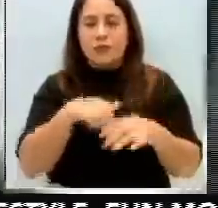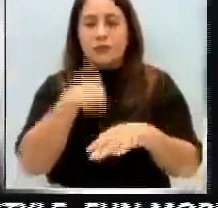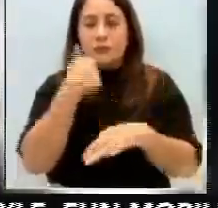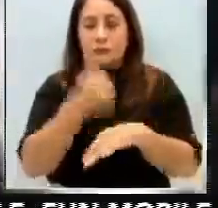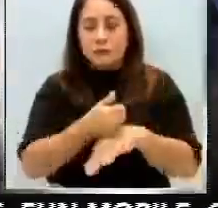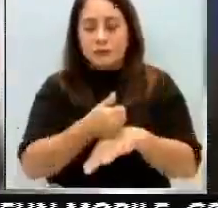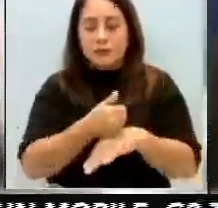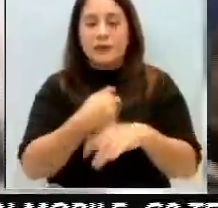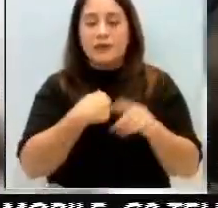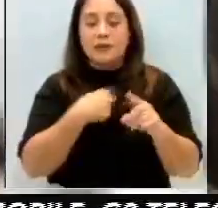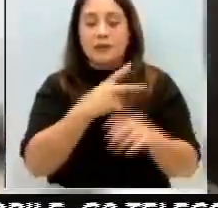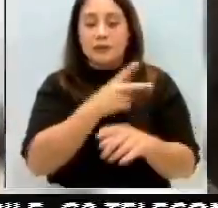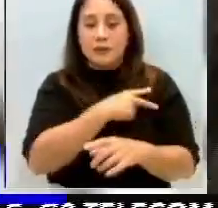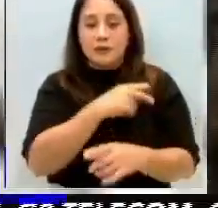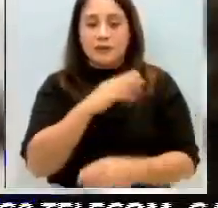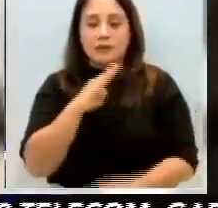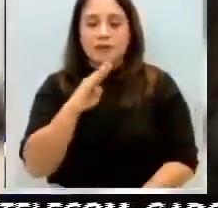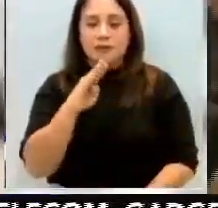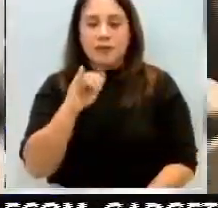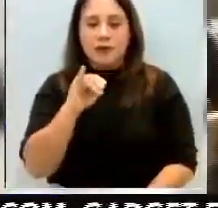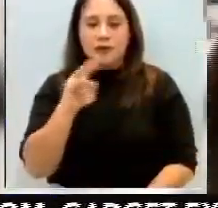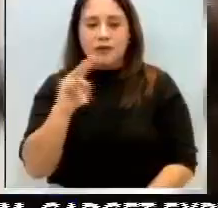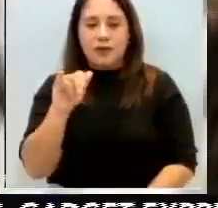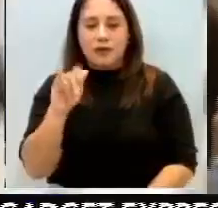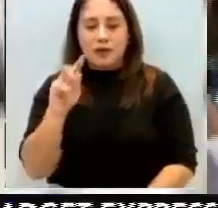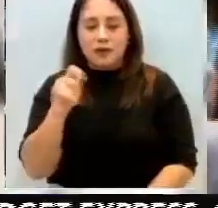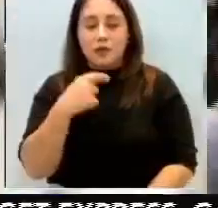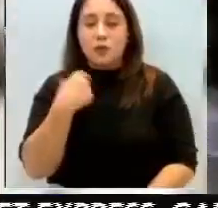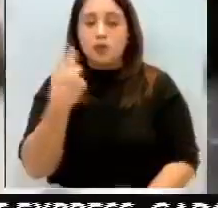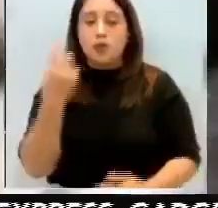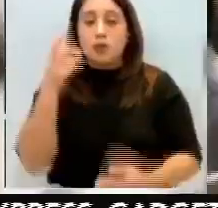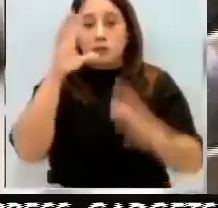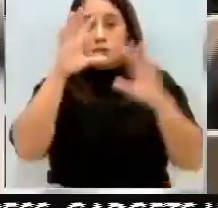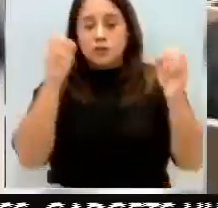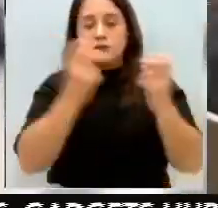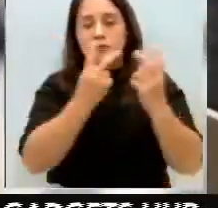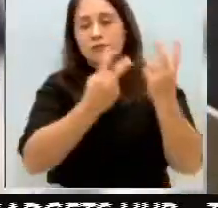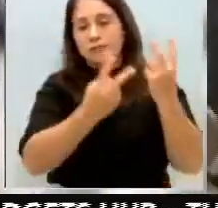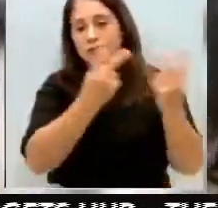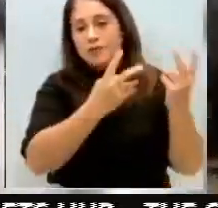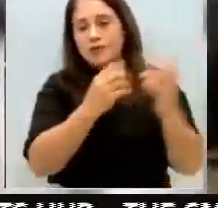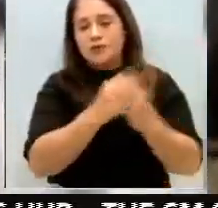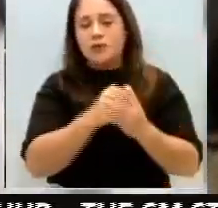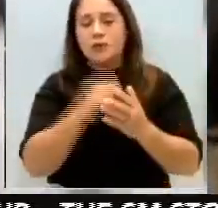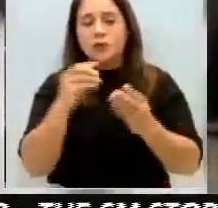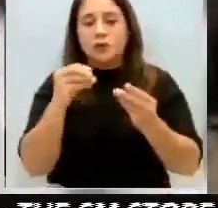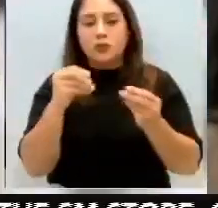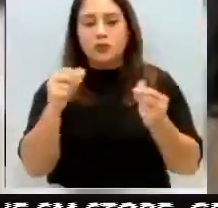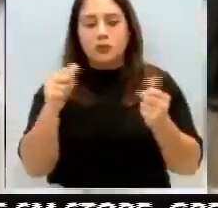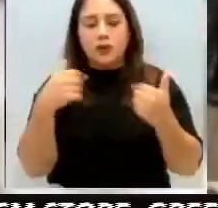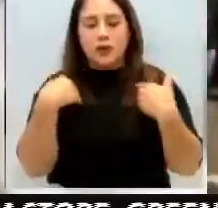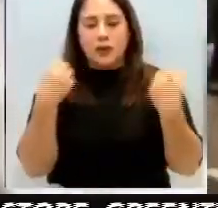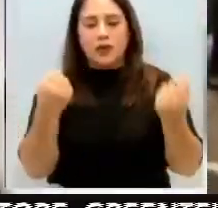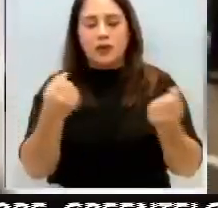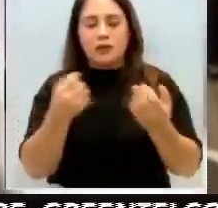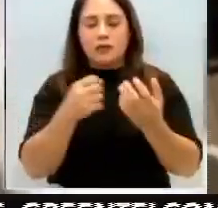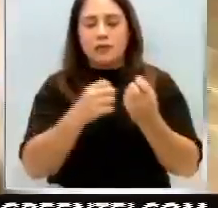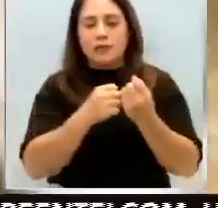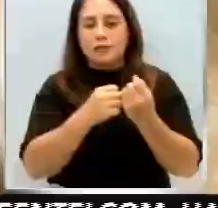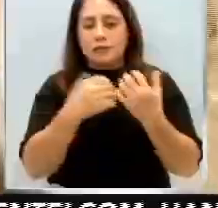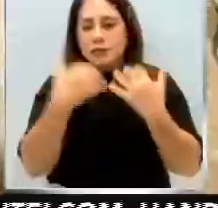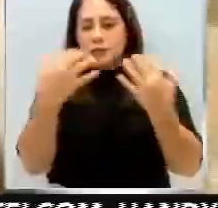vaccination, naging panauhing pandangal din ng Pangulo sa unang National Soil Health Summit na layong isulong ang malusog na tanimang lupa sa